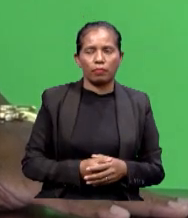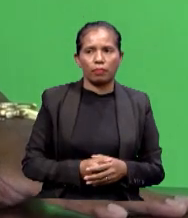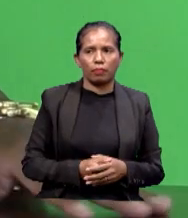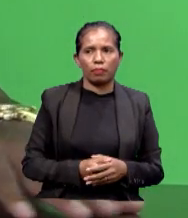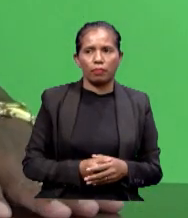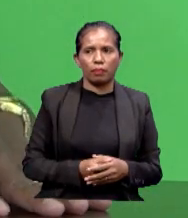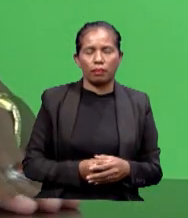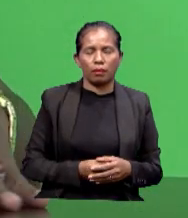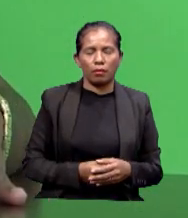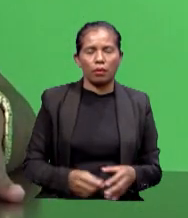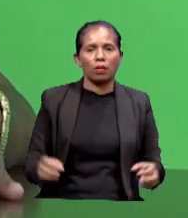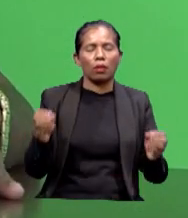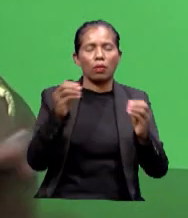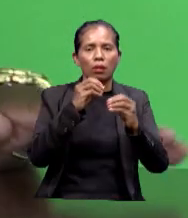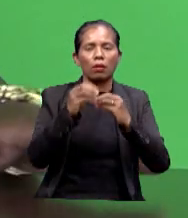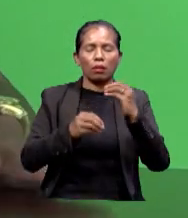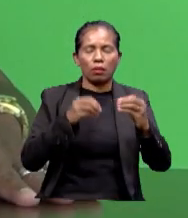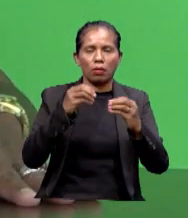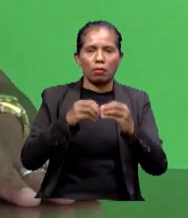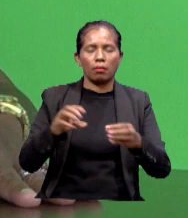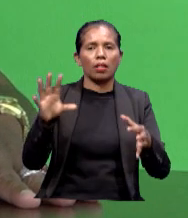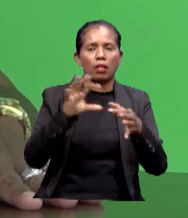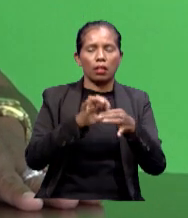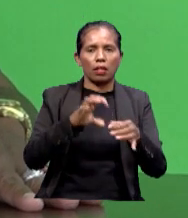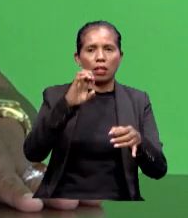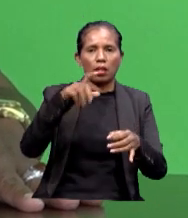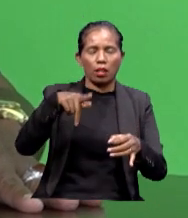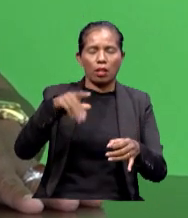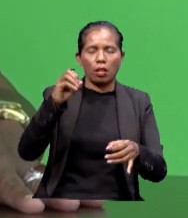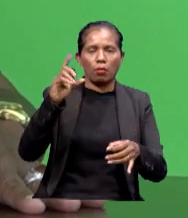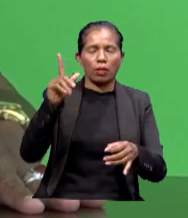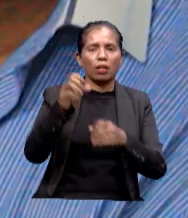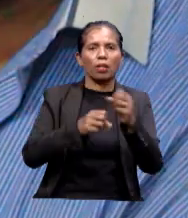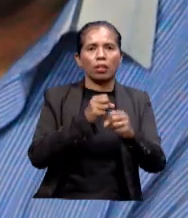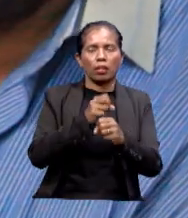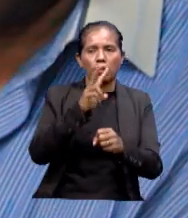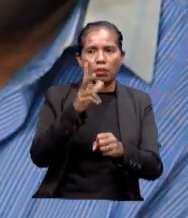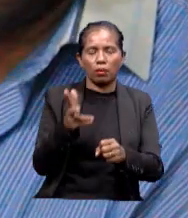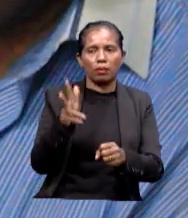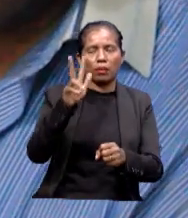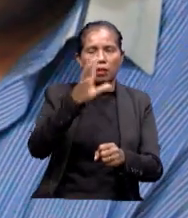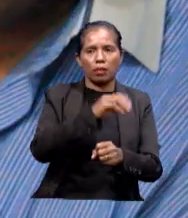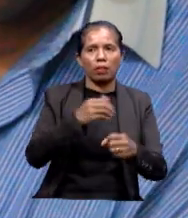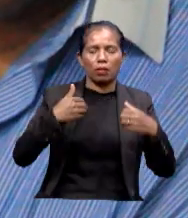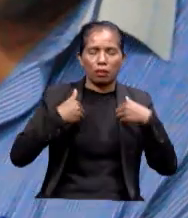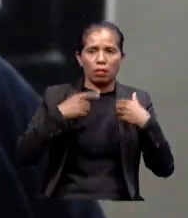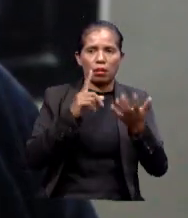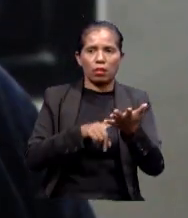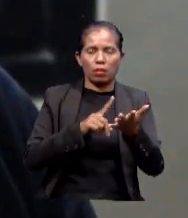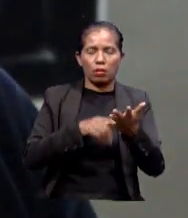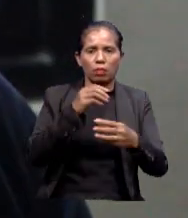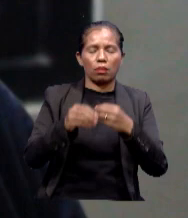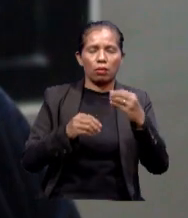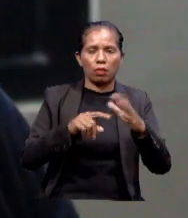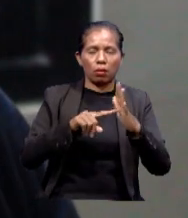Entretanto, kona ba liga epoka tina ring rua rua nulu sing rua to ring rua rua nulu sing tolu nebe antes ne iha ona diskusaun kona ba atu